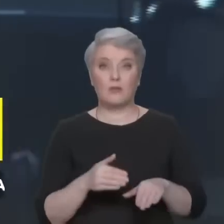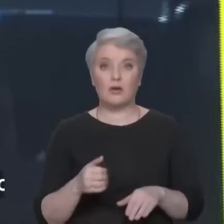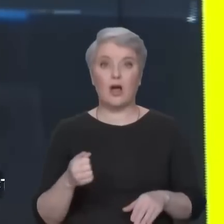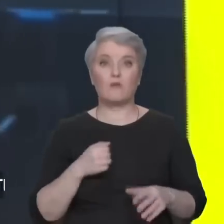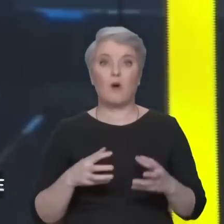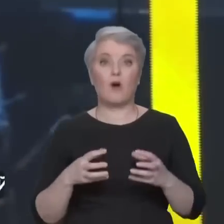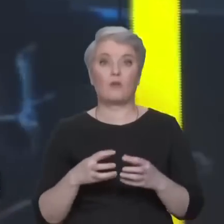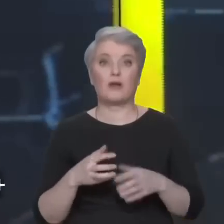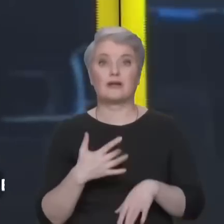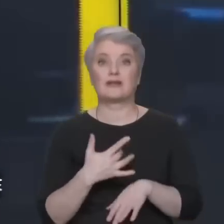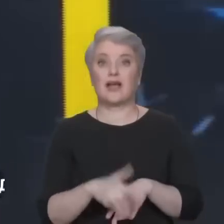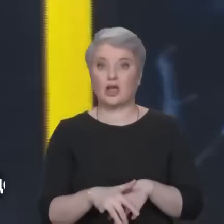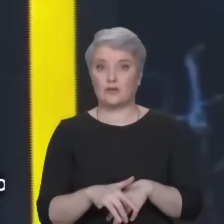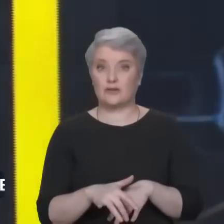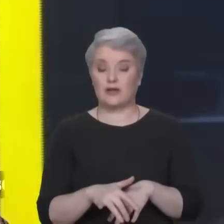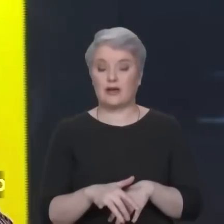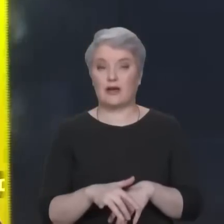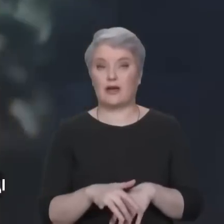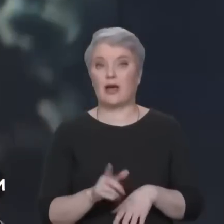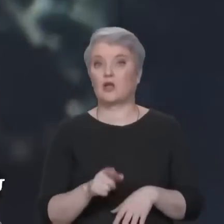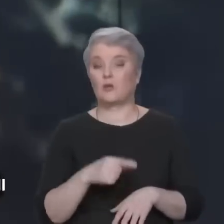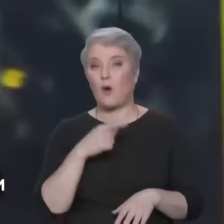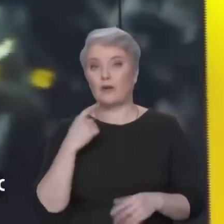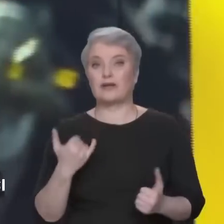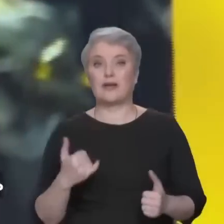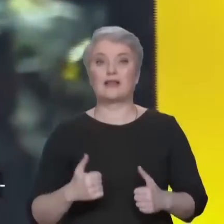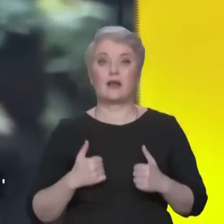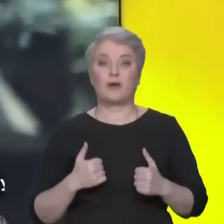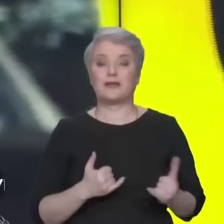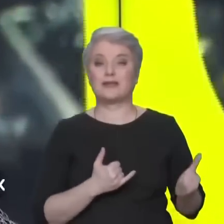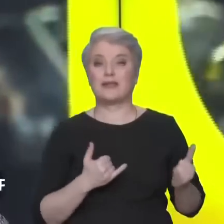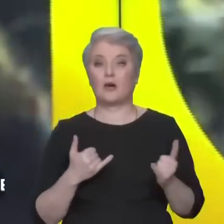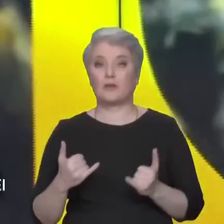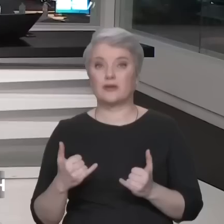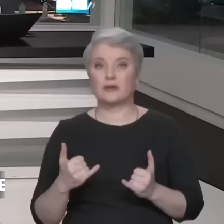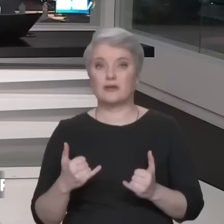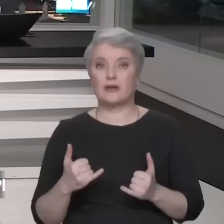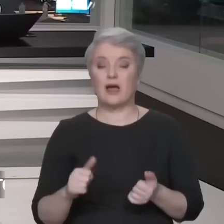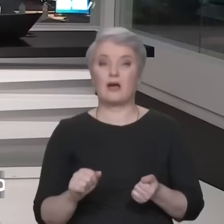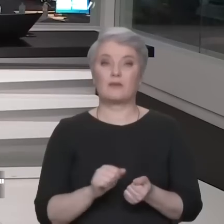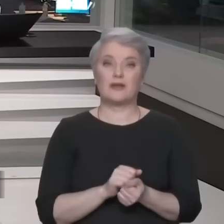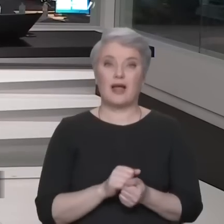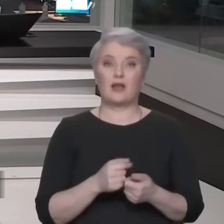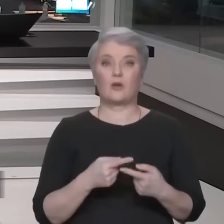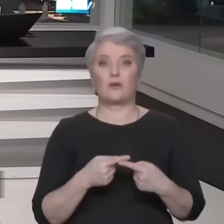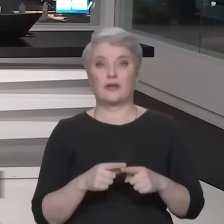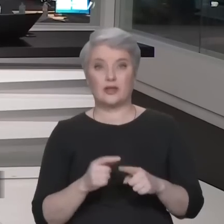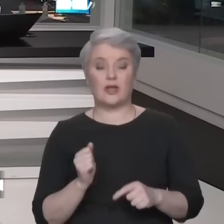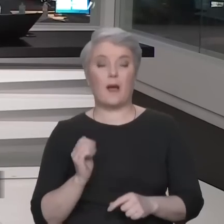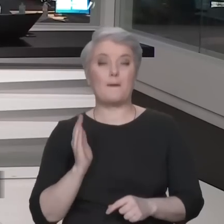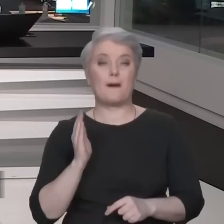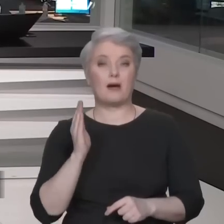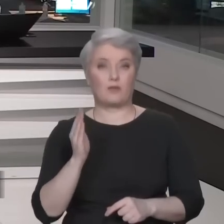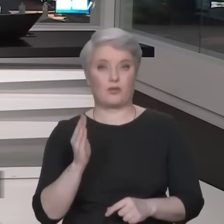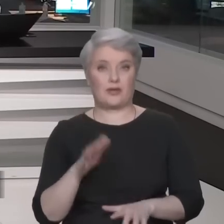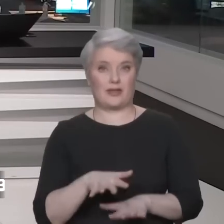боєкомплект закінчився. Тому вони зараз намагаються забезпечити територіально-технічно майбутній